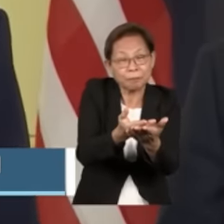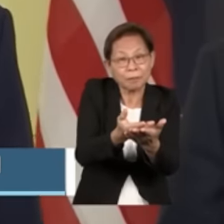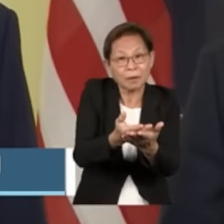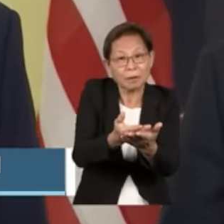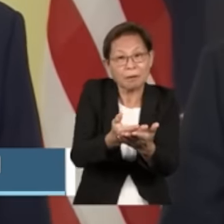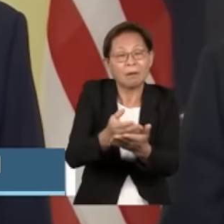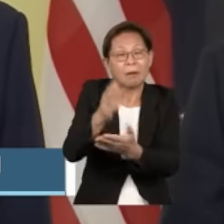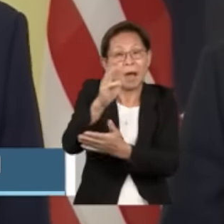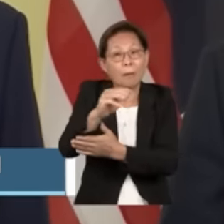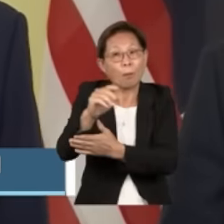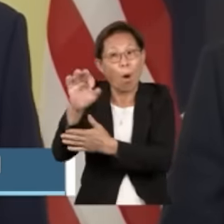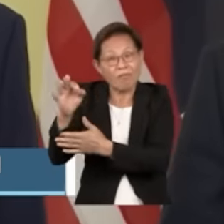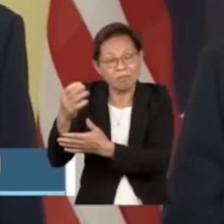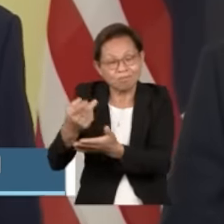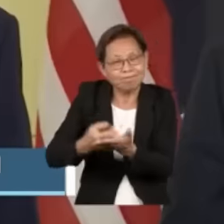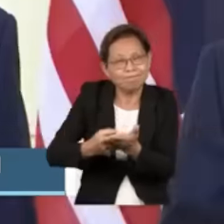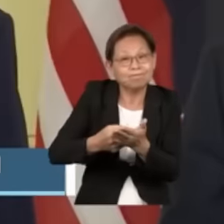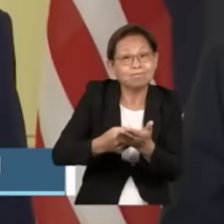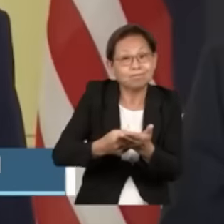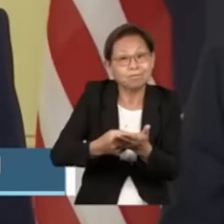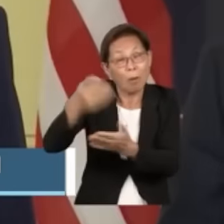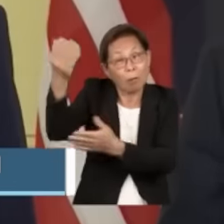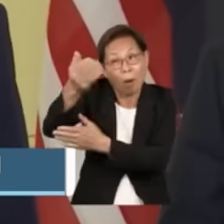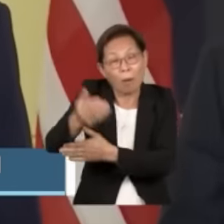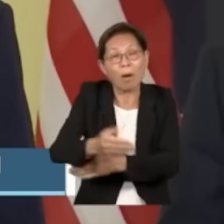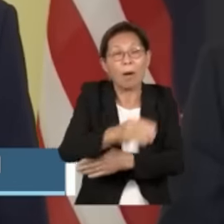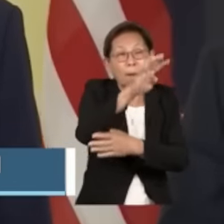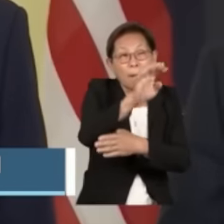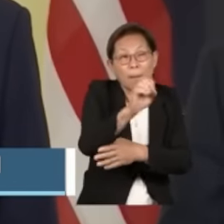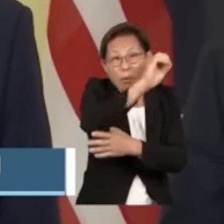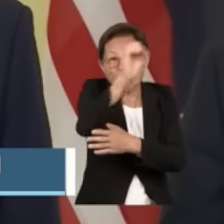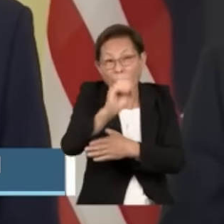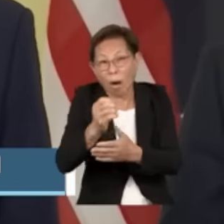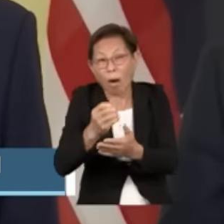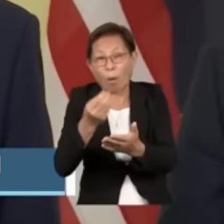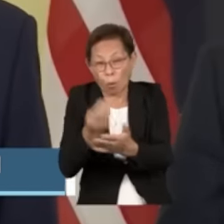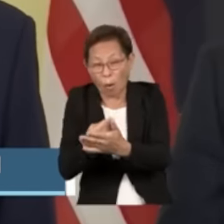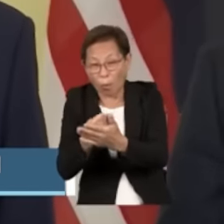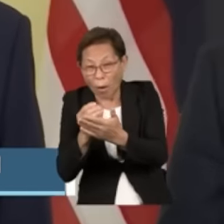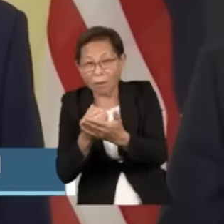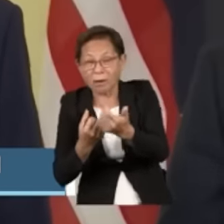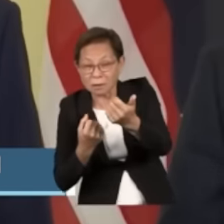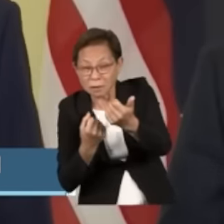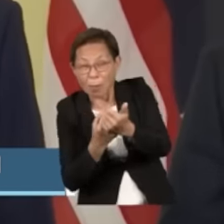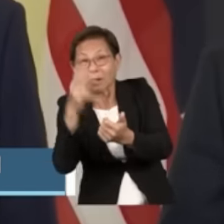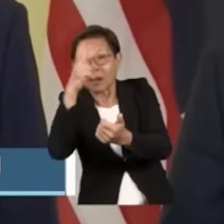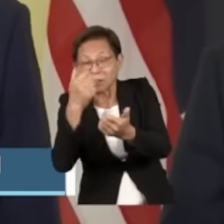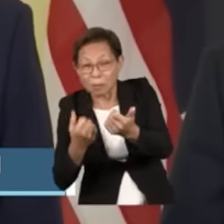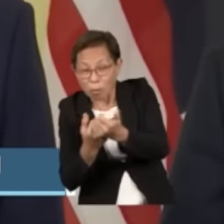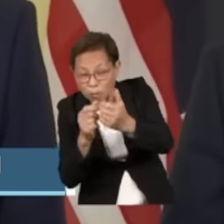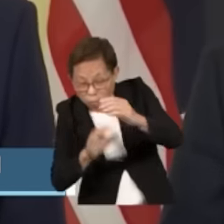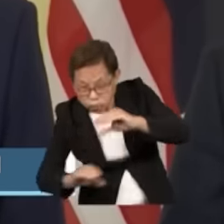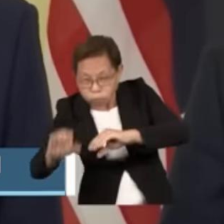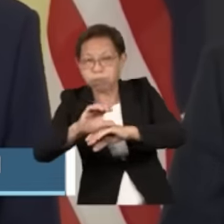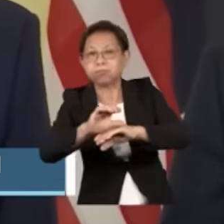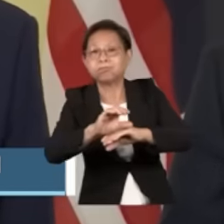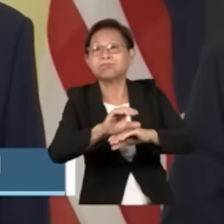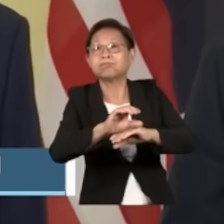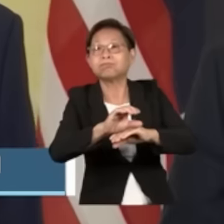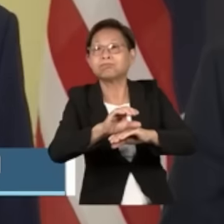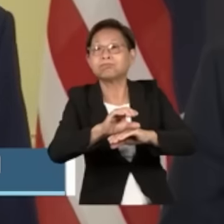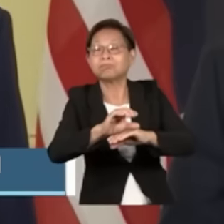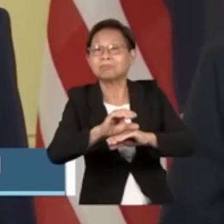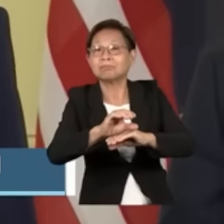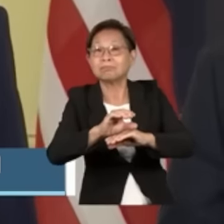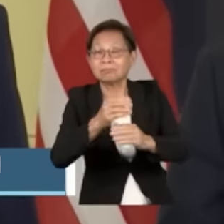tadi, sekurang-kurangnya 40% subsidi ini sampai kepada golongan kaya. Jadi